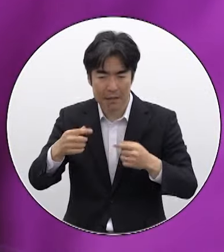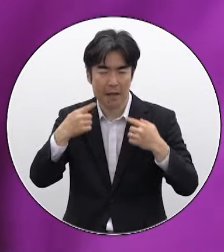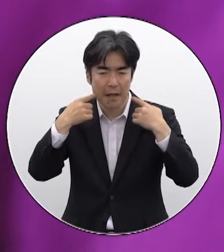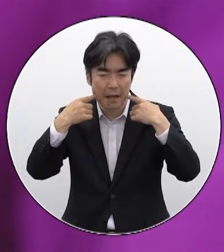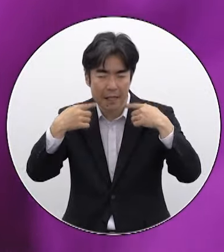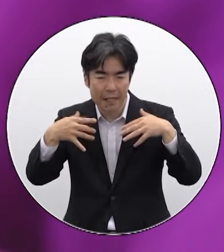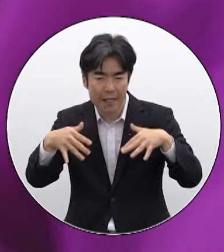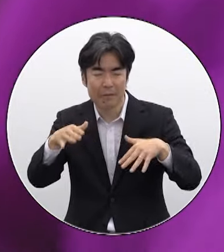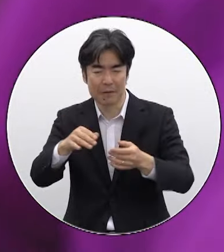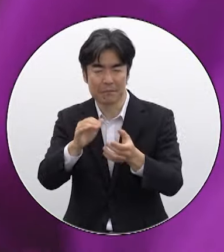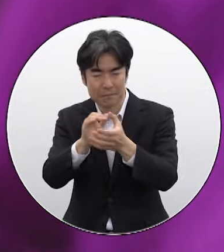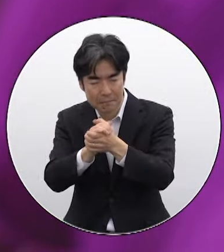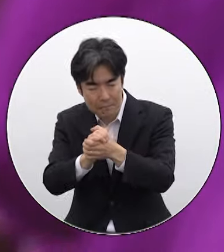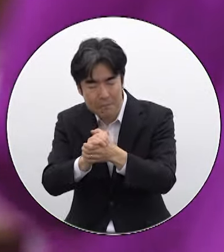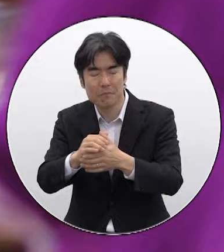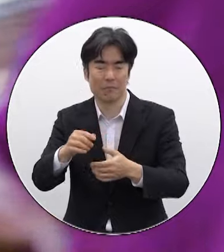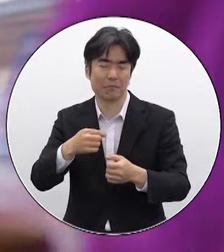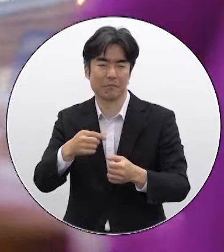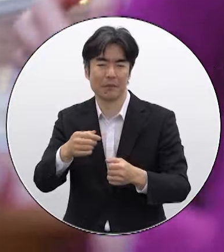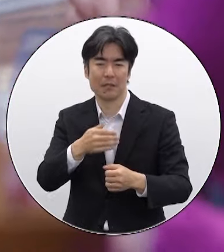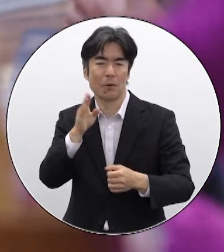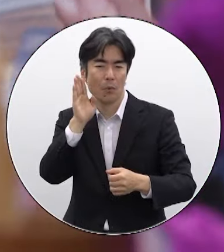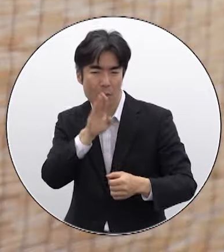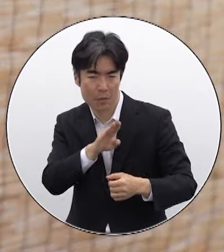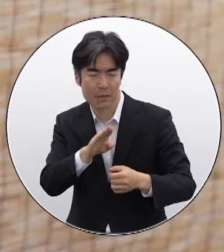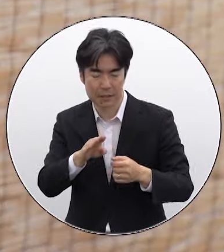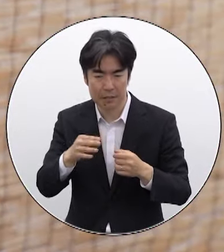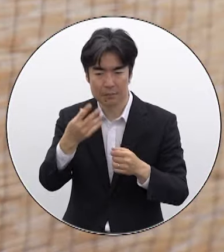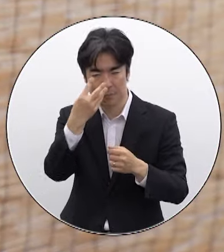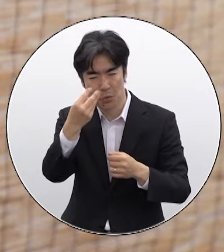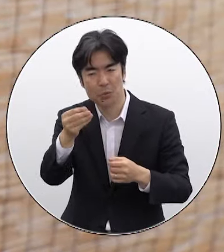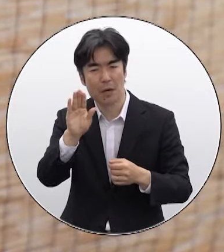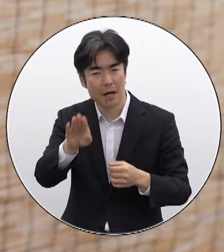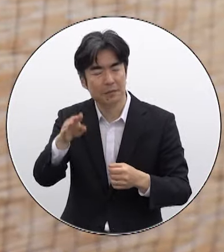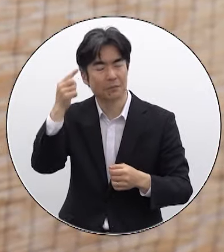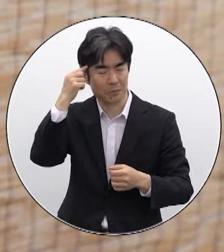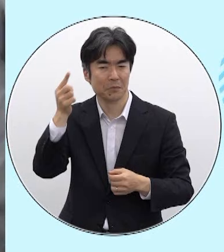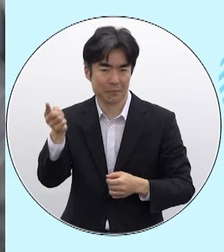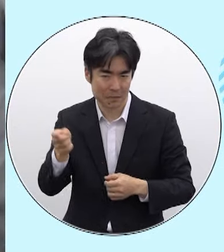さがあって人を引きつけるようなそういう魅力はある方だと思います。